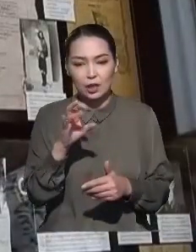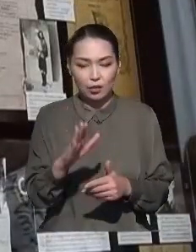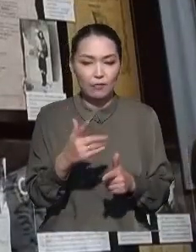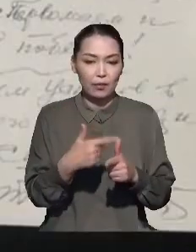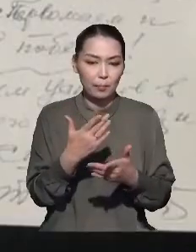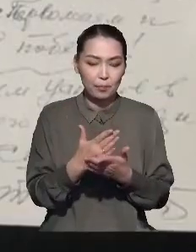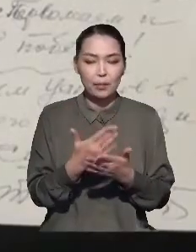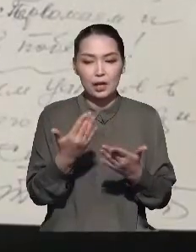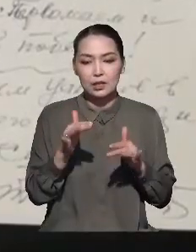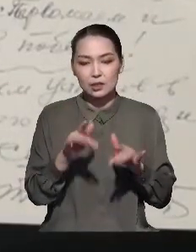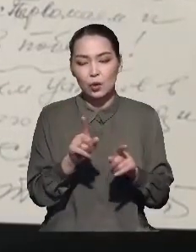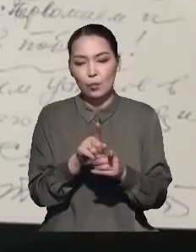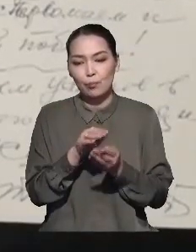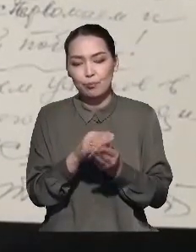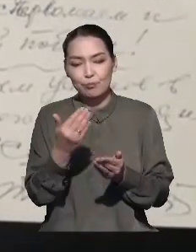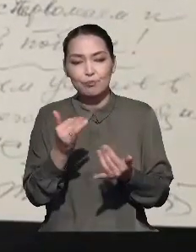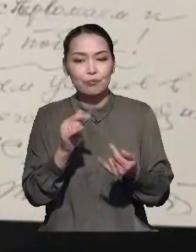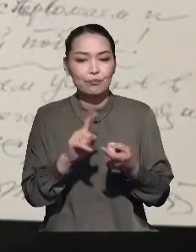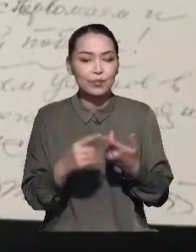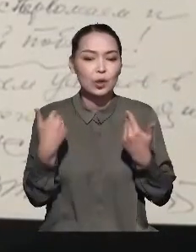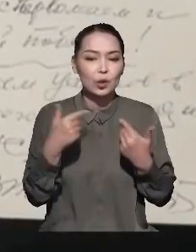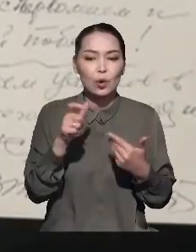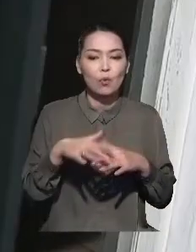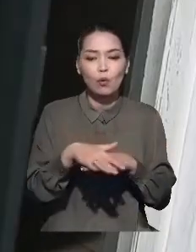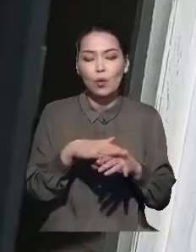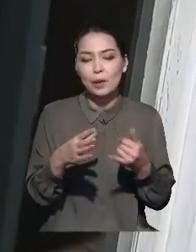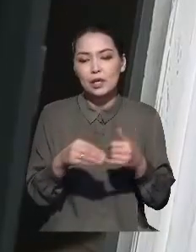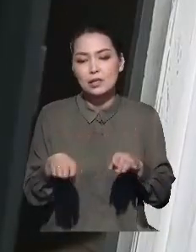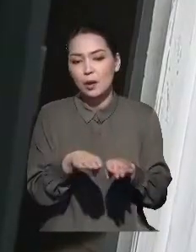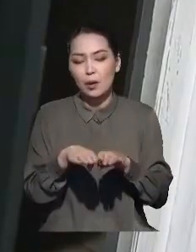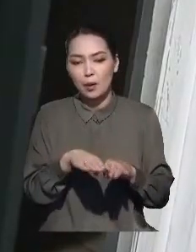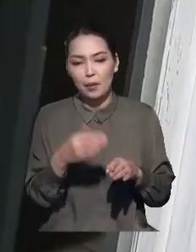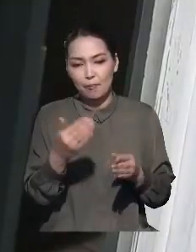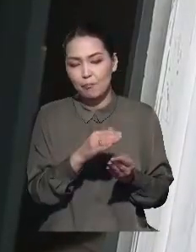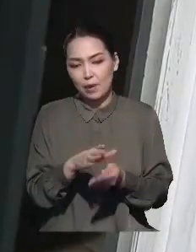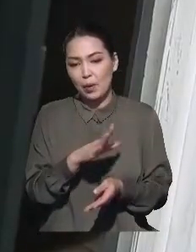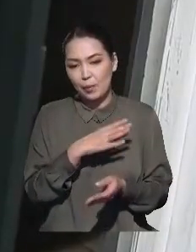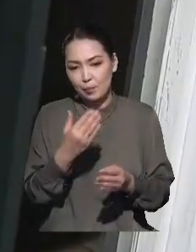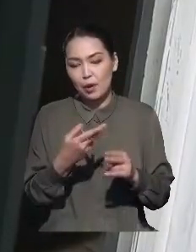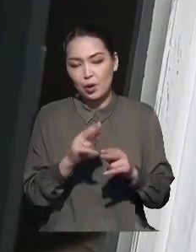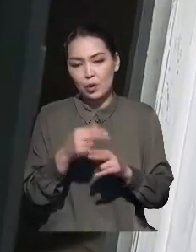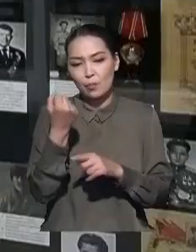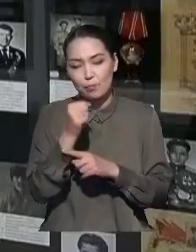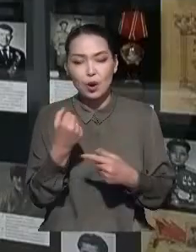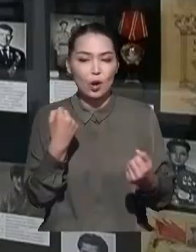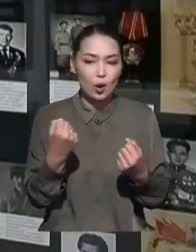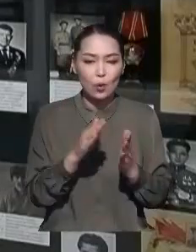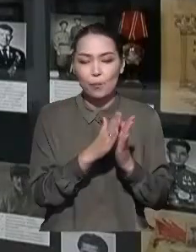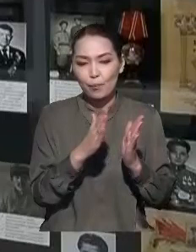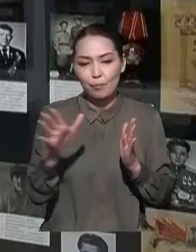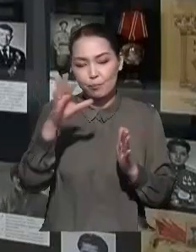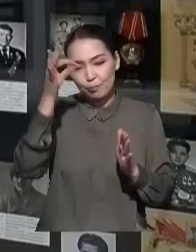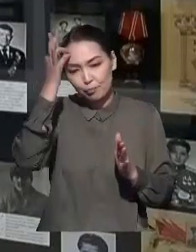музее бережно хранят всё что связано с героями земляками немногие знают но в списках защитников Брет крепости имена